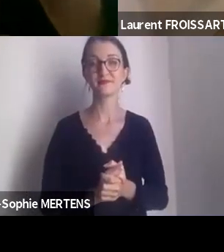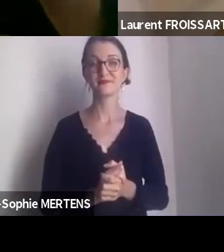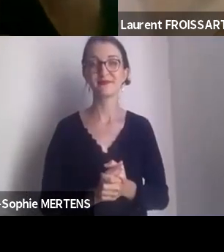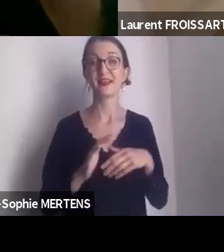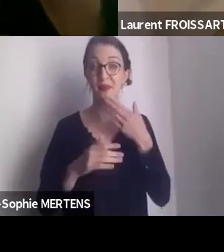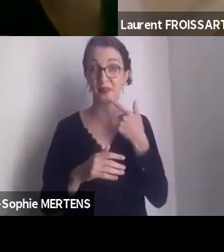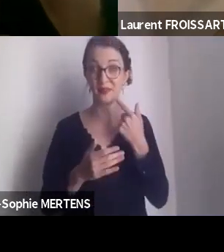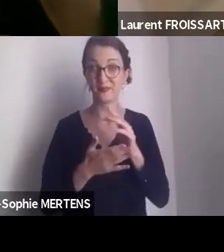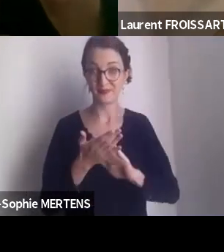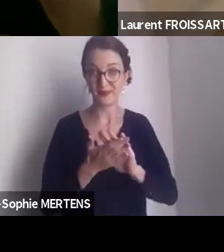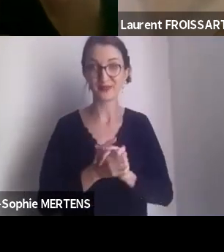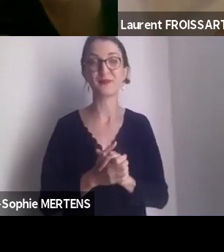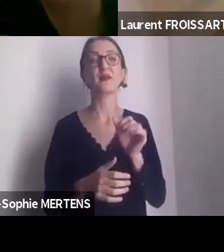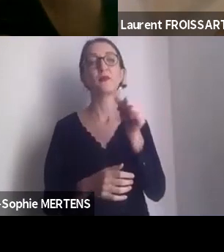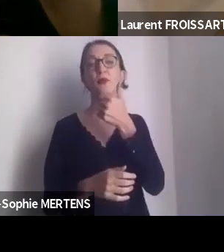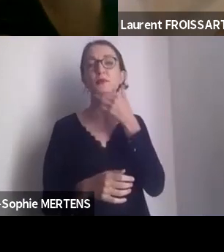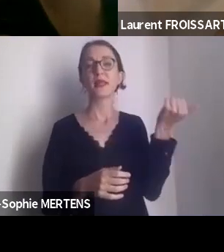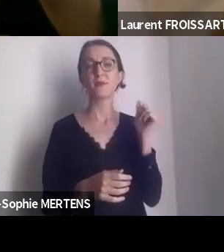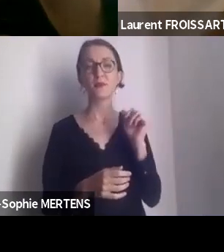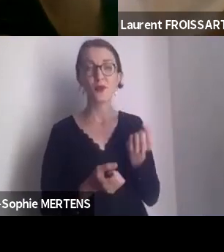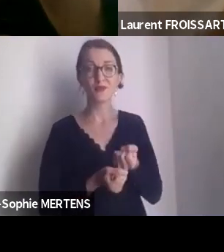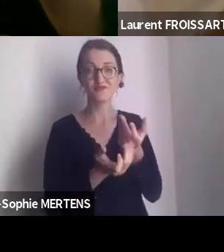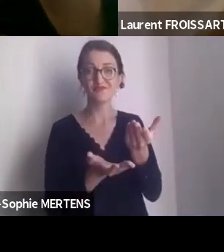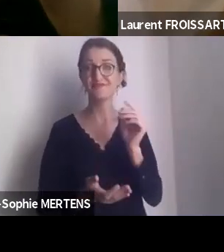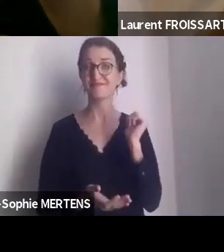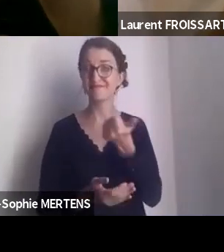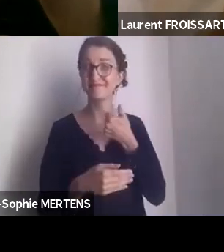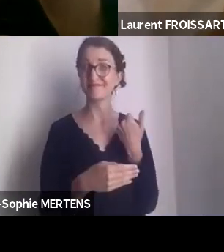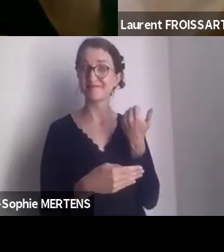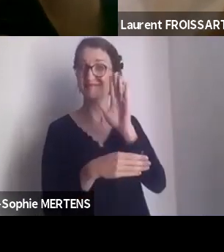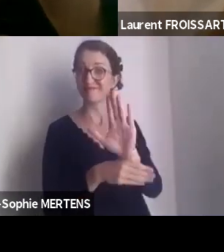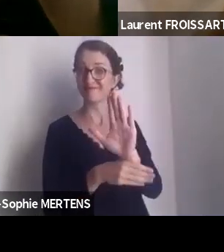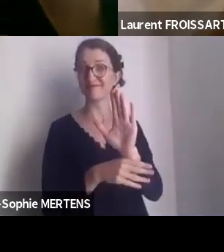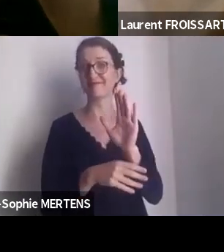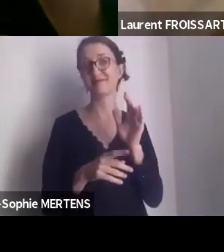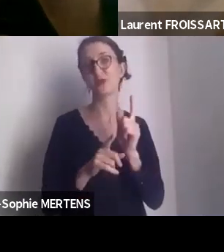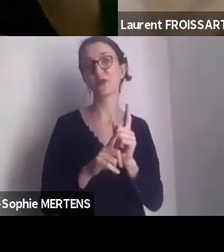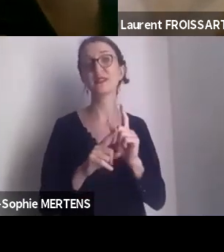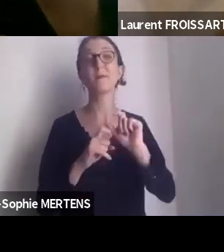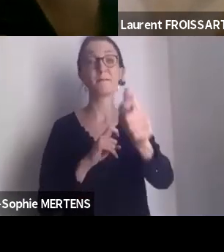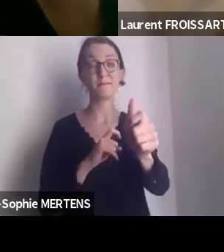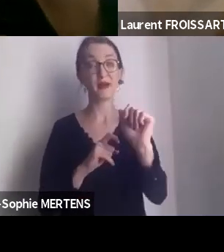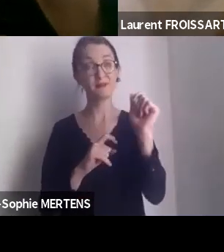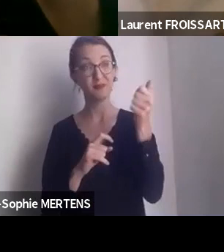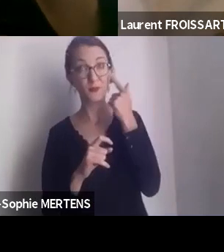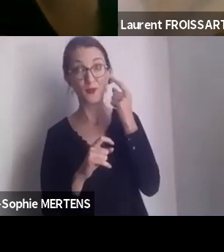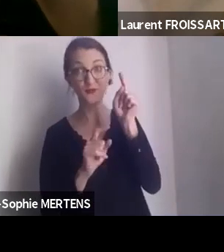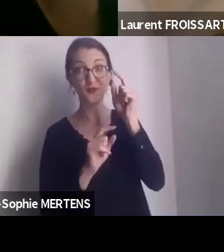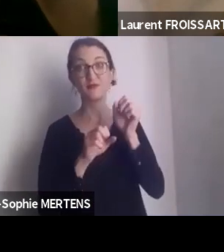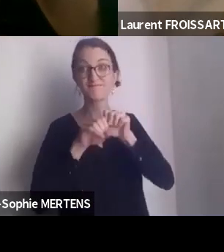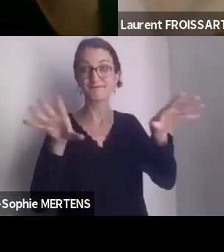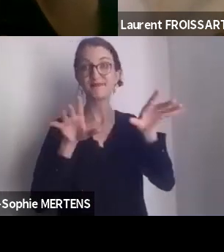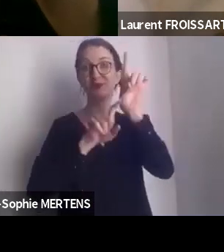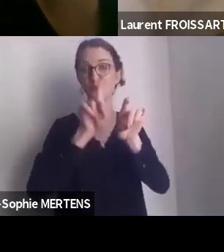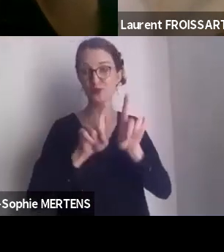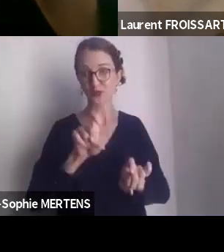nos intervenants se présenter rapidement. Et ensuite, on lancera un petit sondage pour mieux faire connaissance avec vous, chers webinautes. Donc,